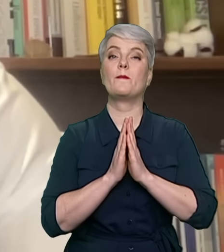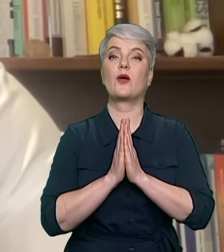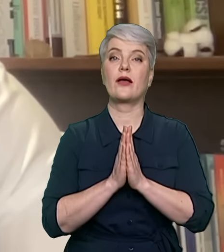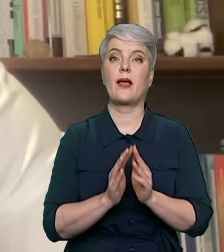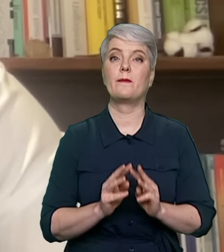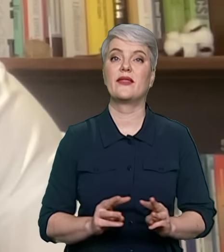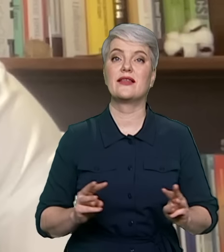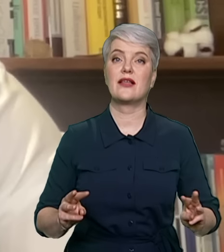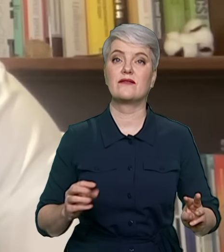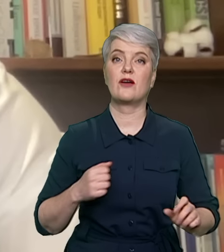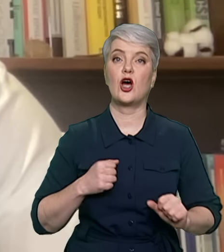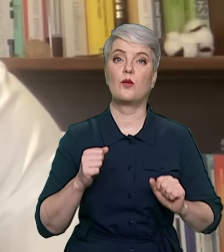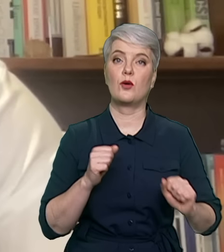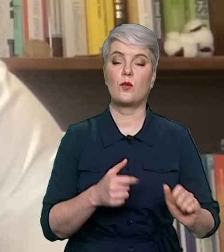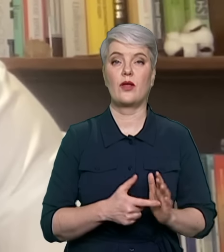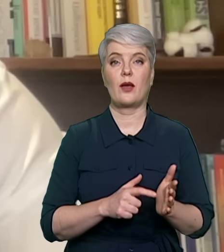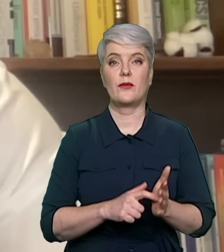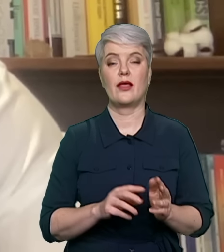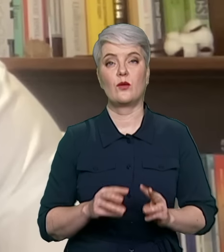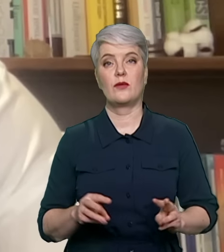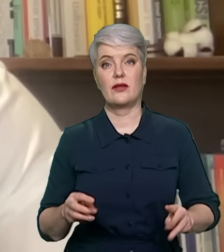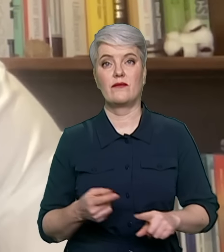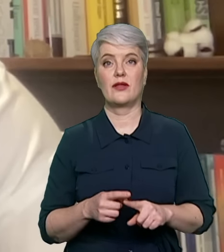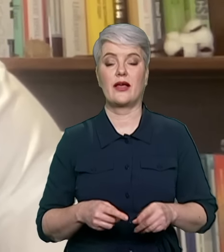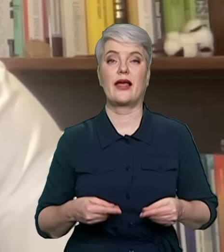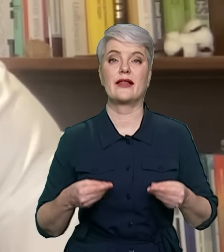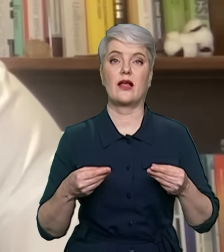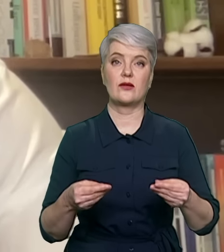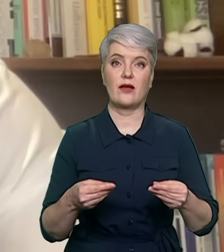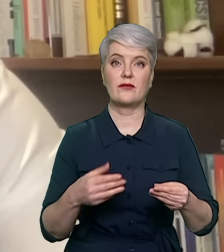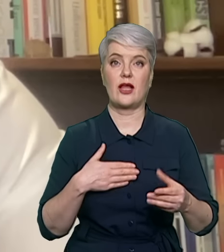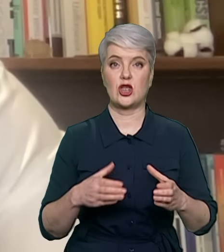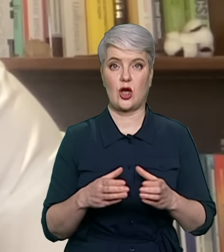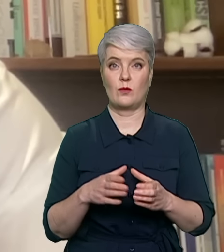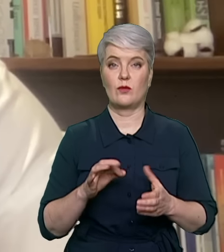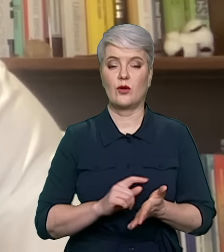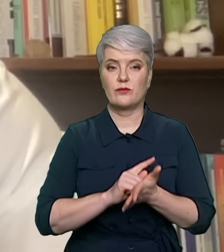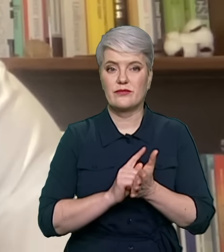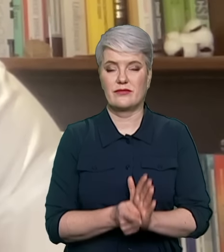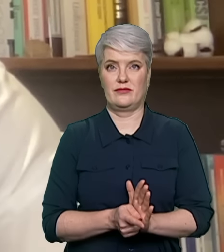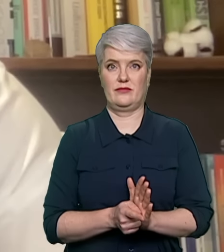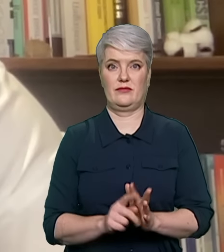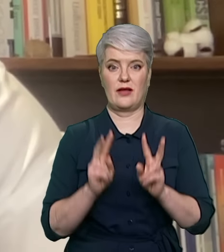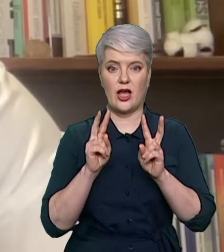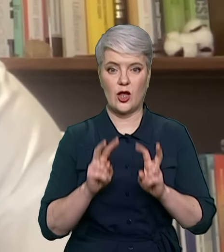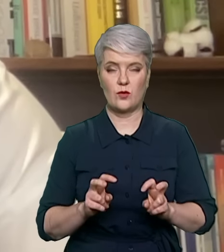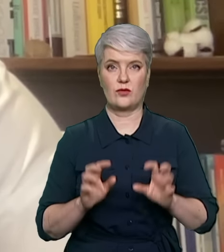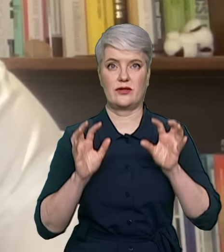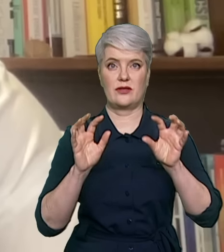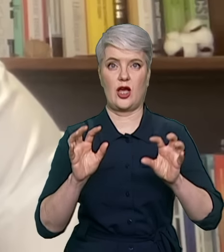які надіслали листа в наш комітет щодо розгляду невідкладності розгляду такого законопроекту